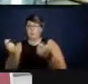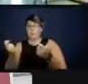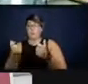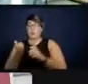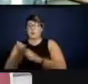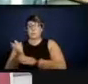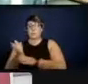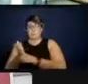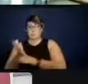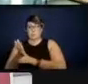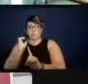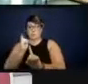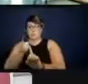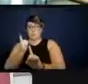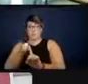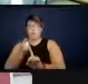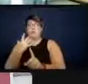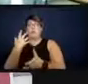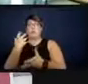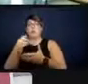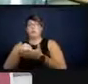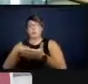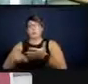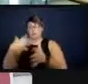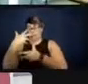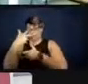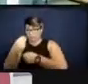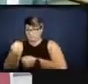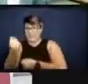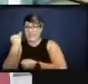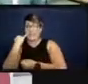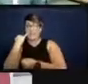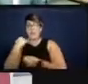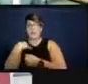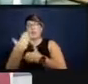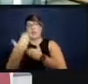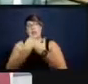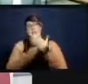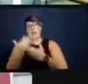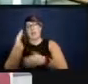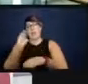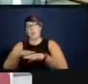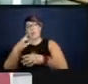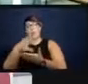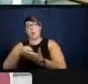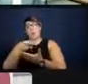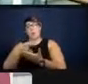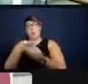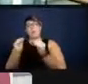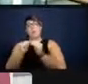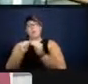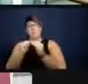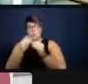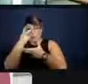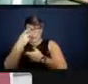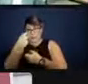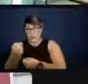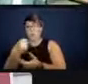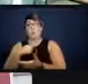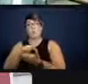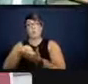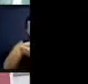mojawapo ya lengo letu kuu ni kuhakikisha ya kuwa tunawahusisha wanafunzi